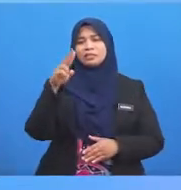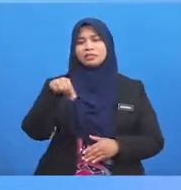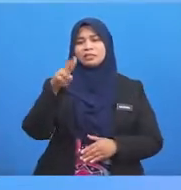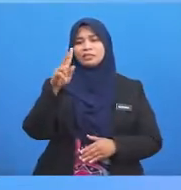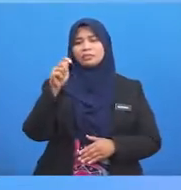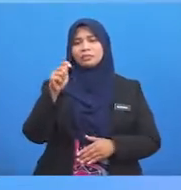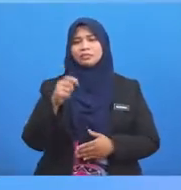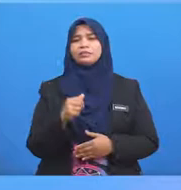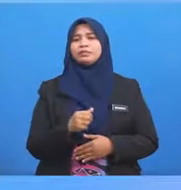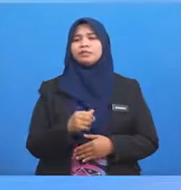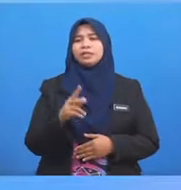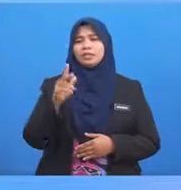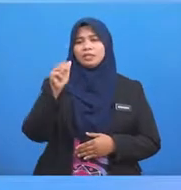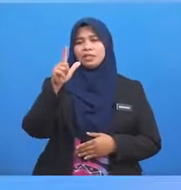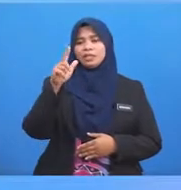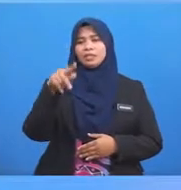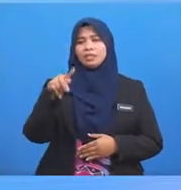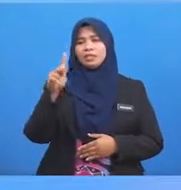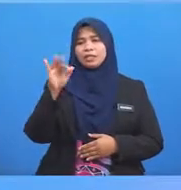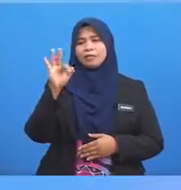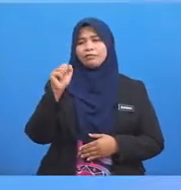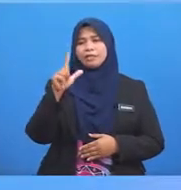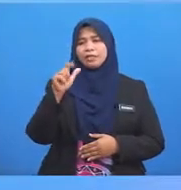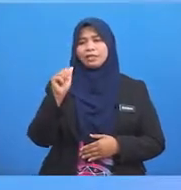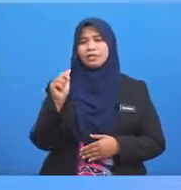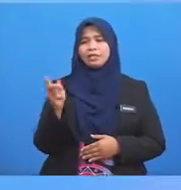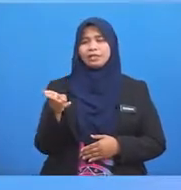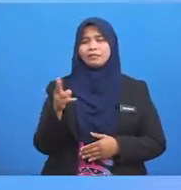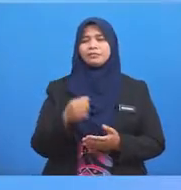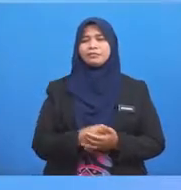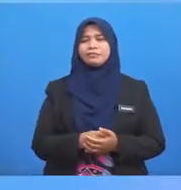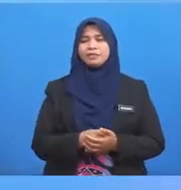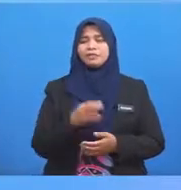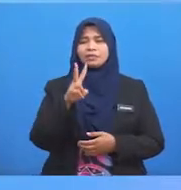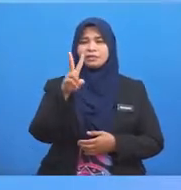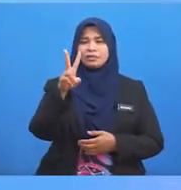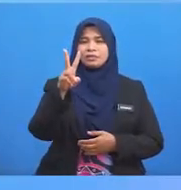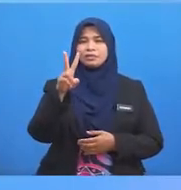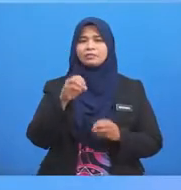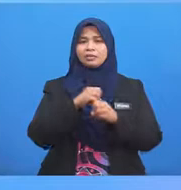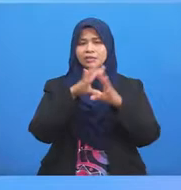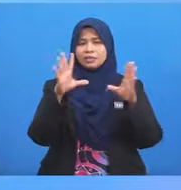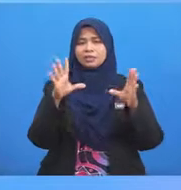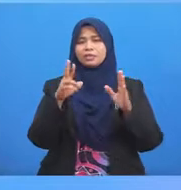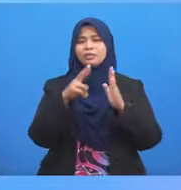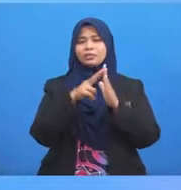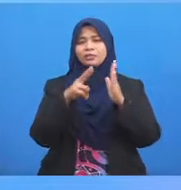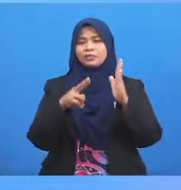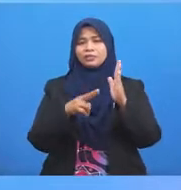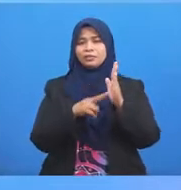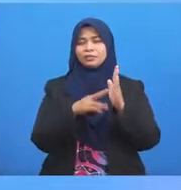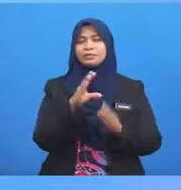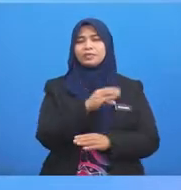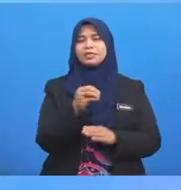Tabarru'at, Al-Kafalah dan Ar-Rohnu. Kedua, menjelaskan rukun-rukun